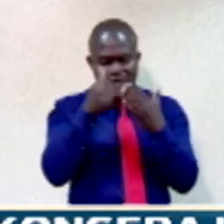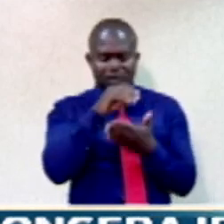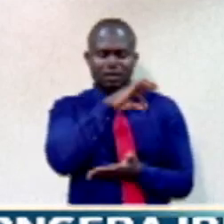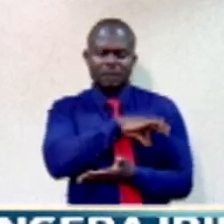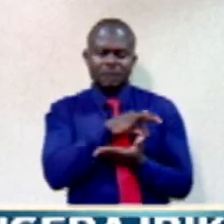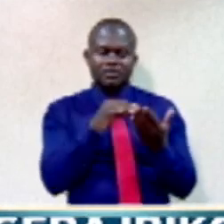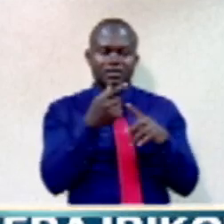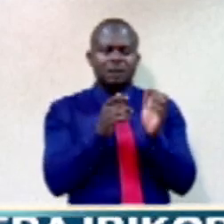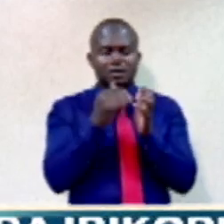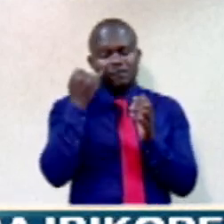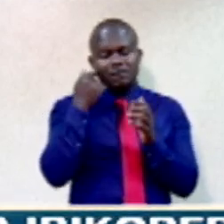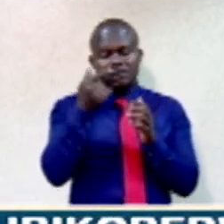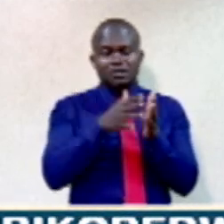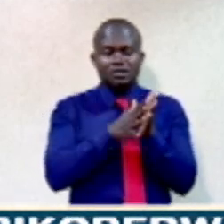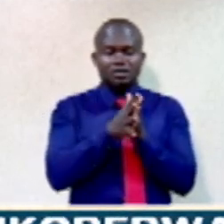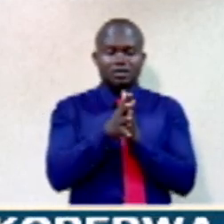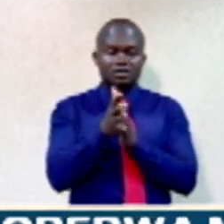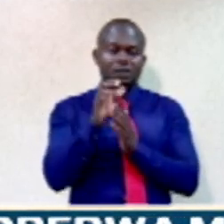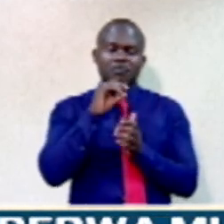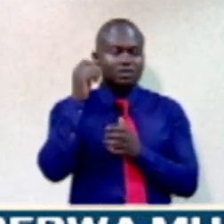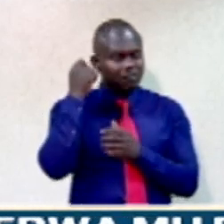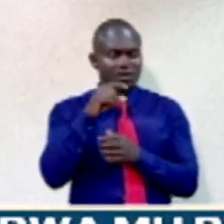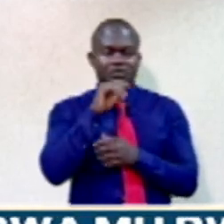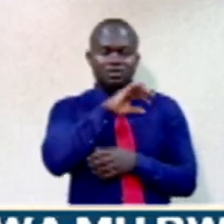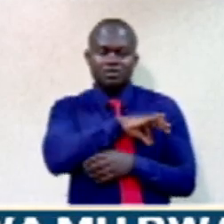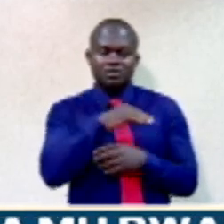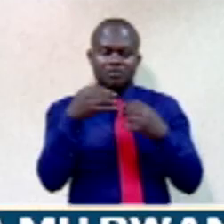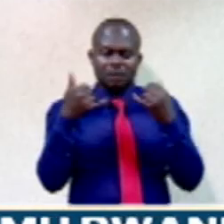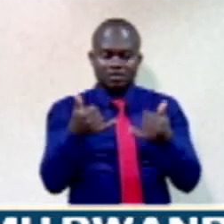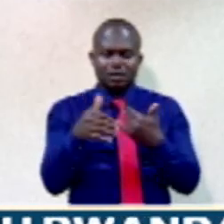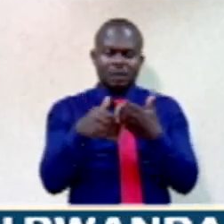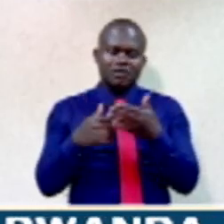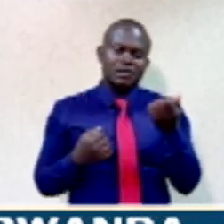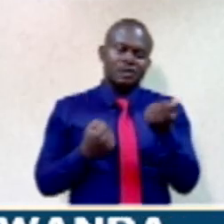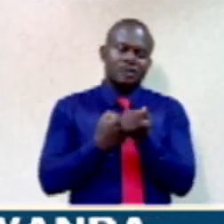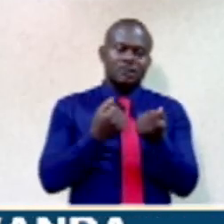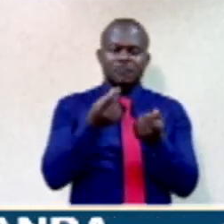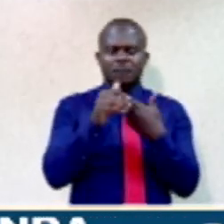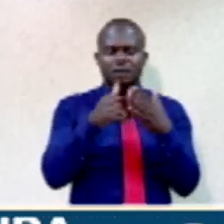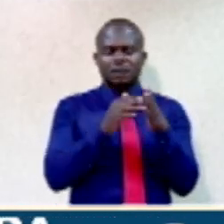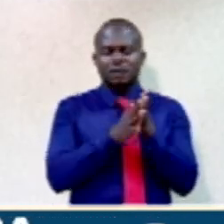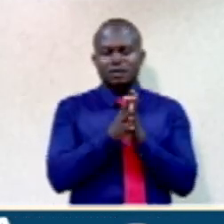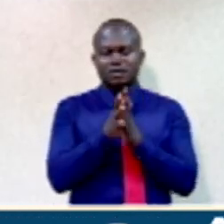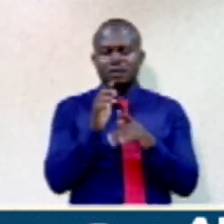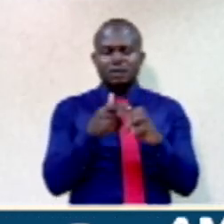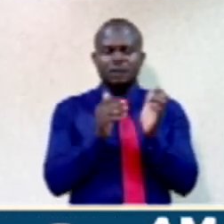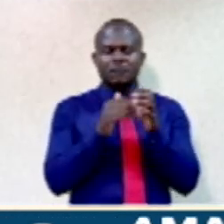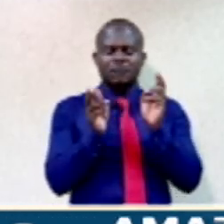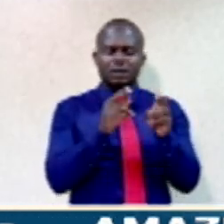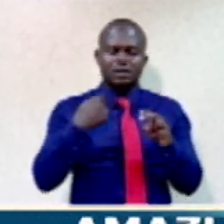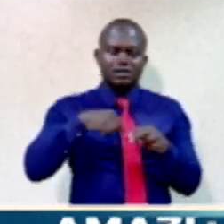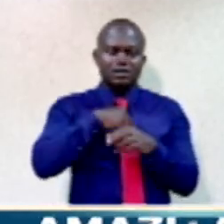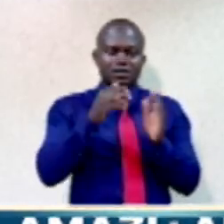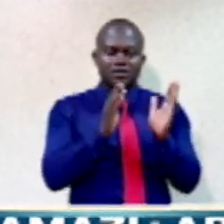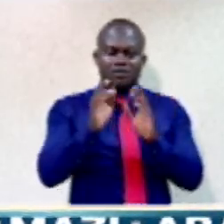twunguke. Ariko iyo uvuze ngo ku gishoro urumva ko nta nyungu irimo. Ubu ahubwo ari ukunganiye kuri ya yandi yawe washoye. Ariko twebwe